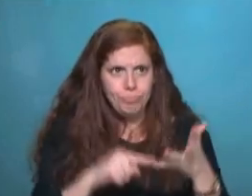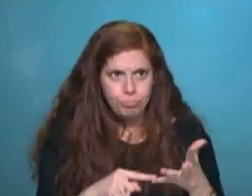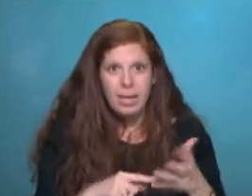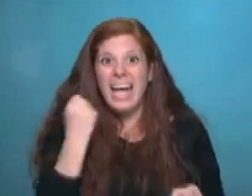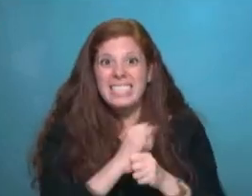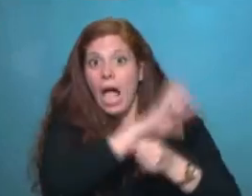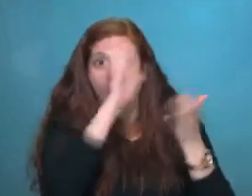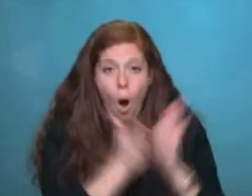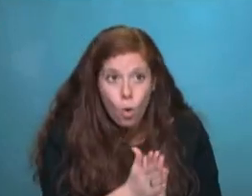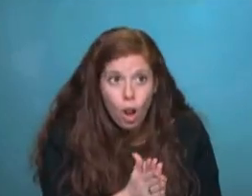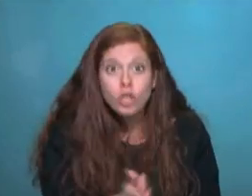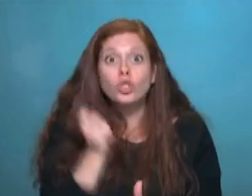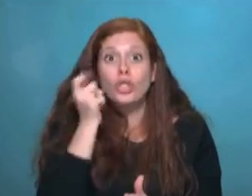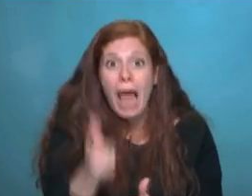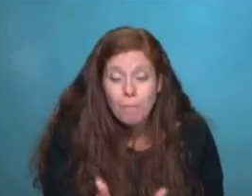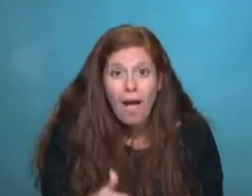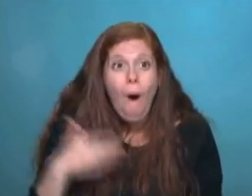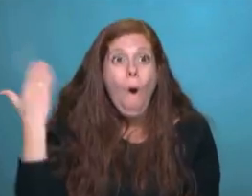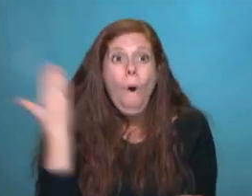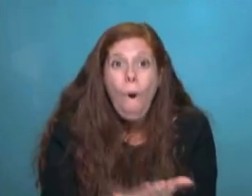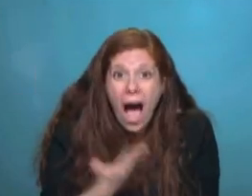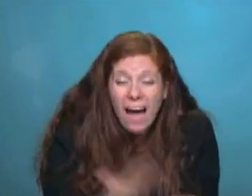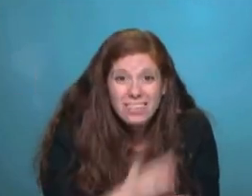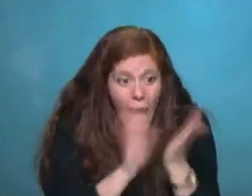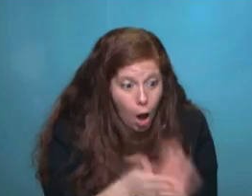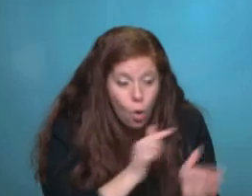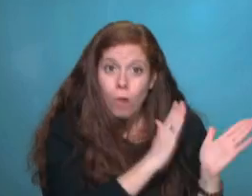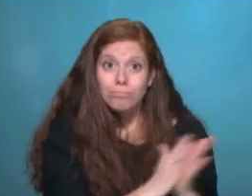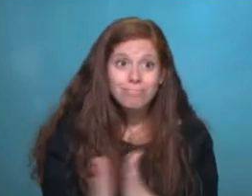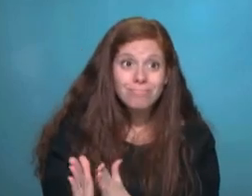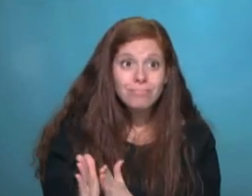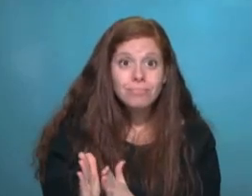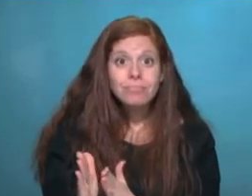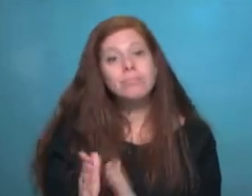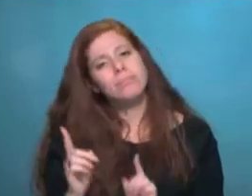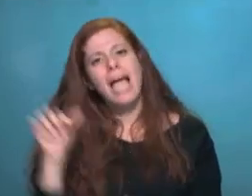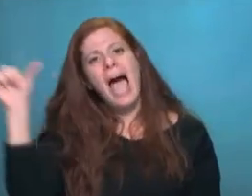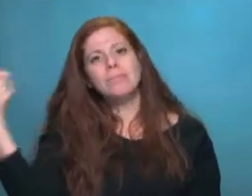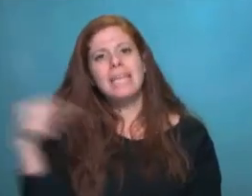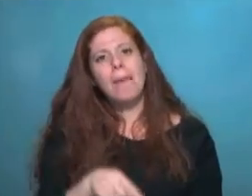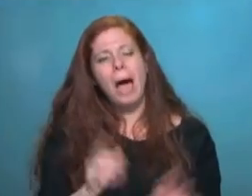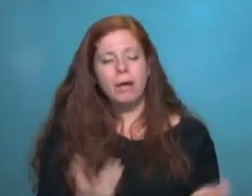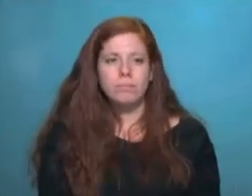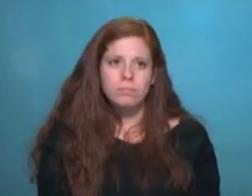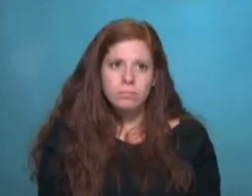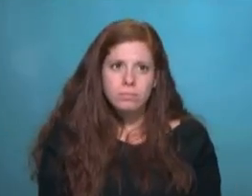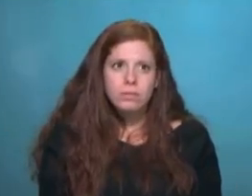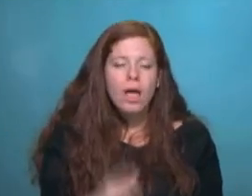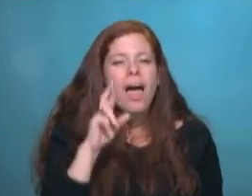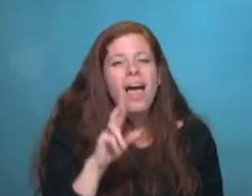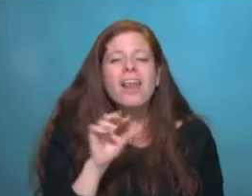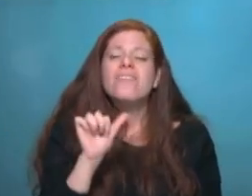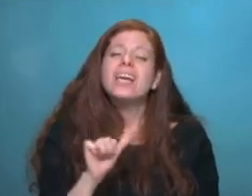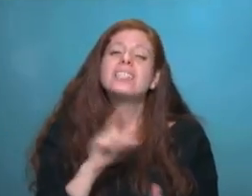עשית, שילמת, הוכחת, באמסלם. רחלי ואיריס חיכו 10 חודשים